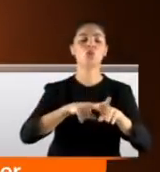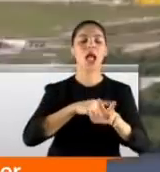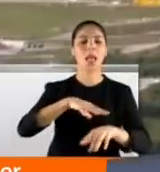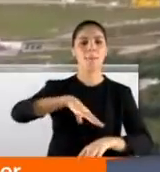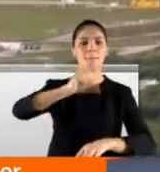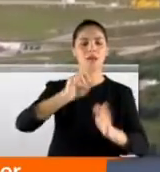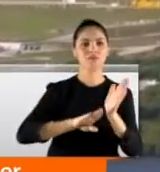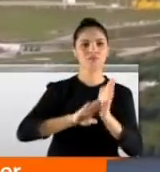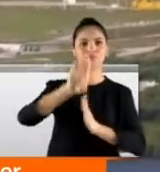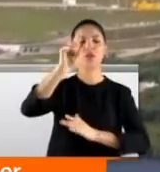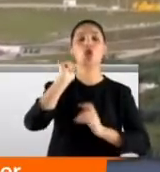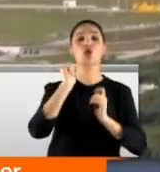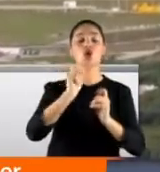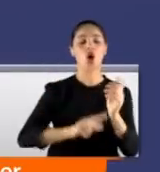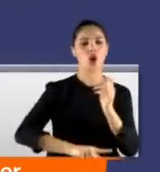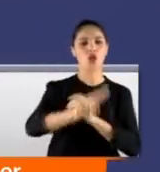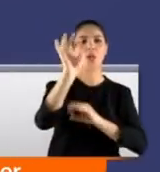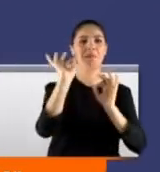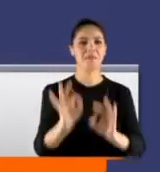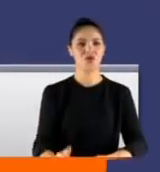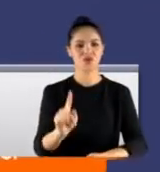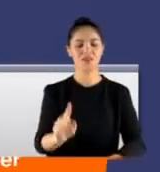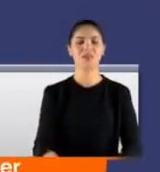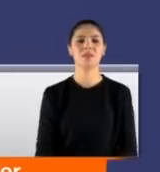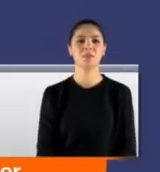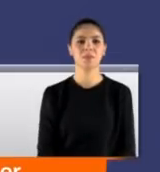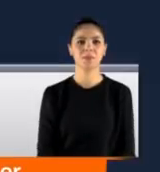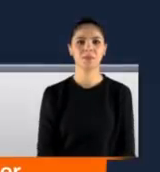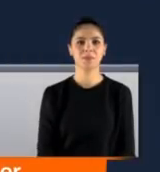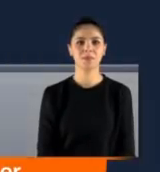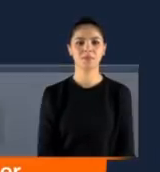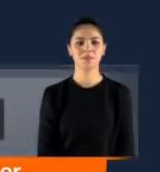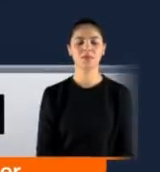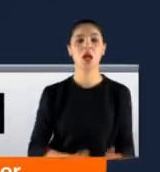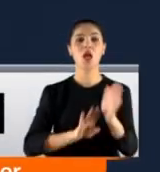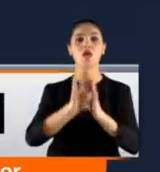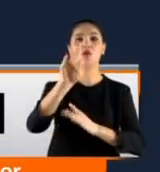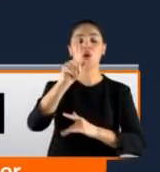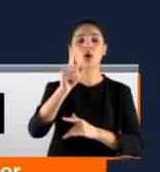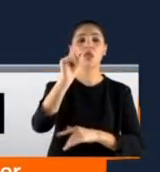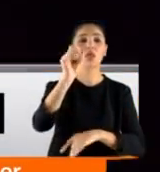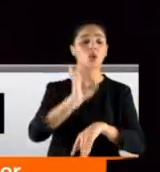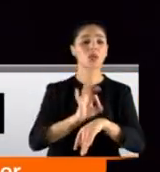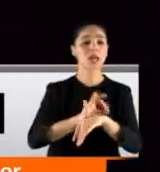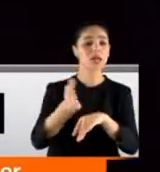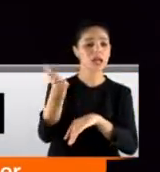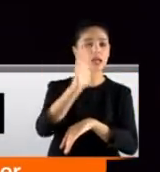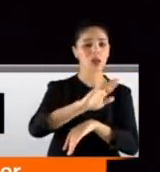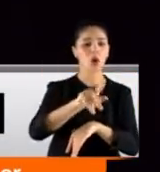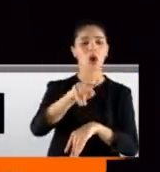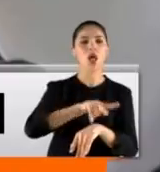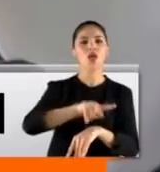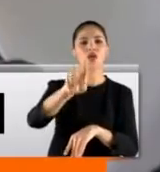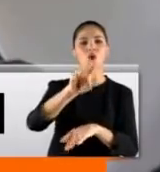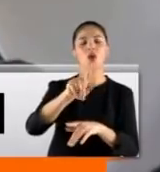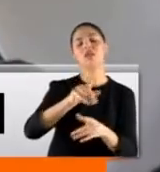başarıyla kalktı ve zorlu uçuş başladı. Roket fırlatmadan 9 dakika sonra yörüngeden